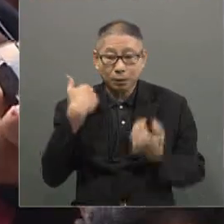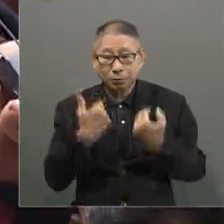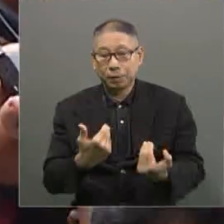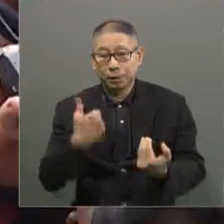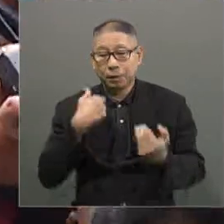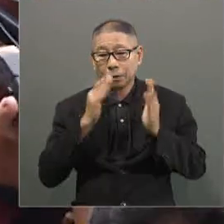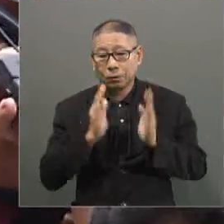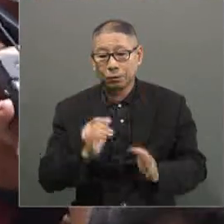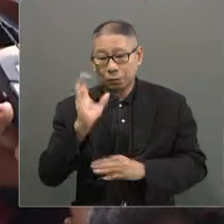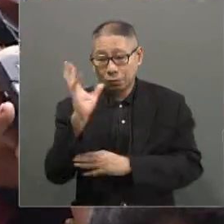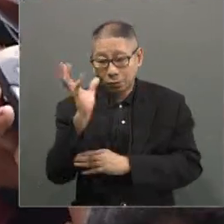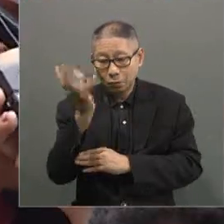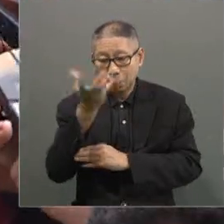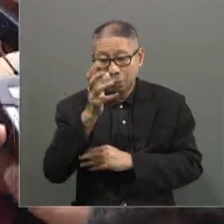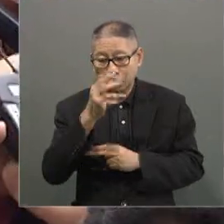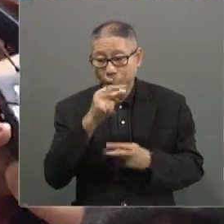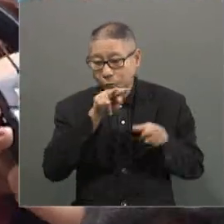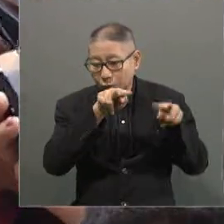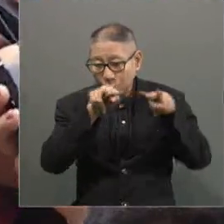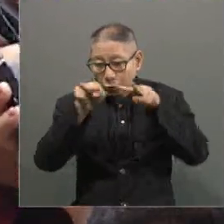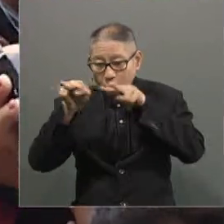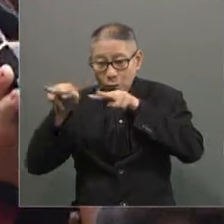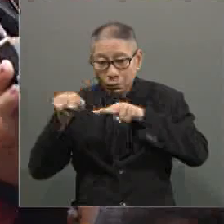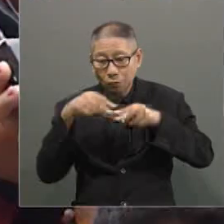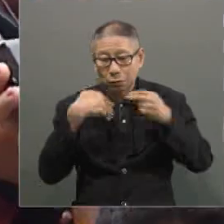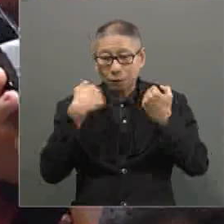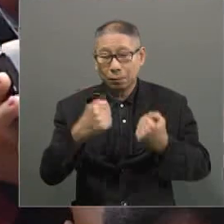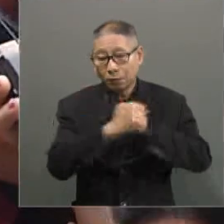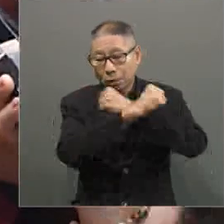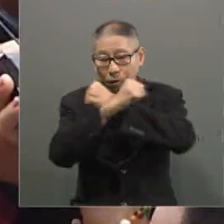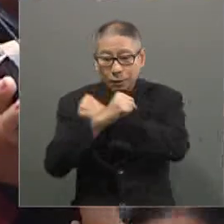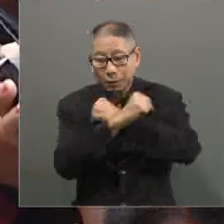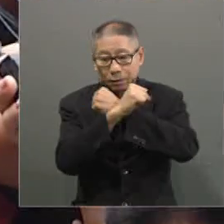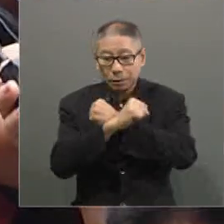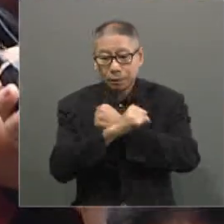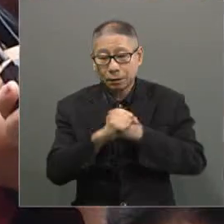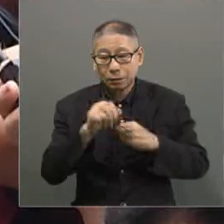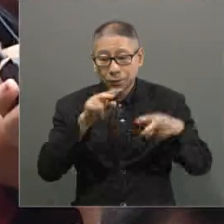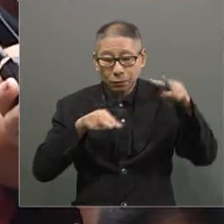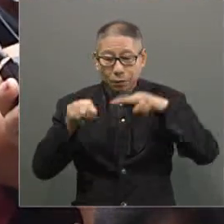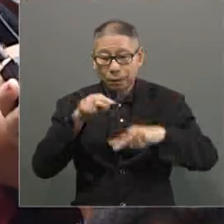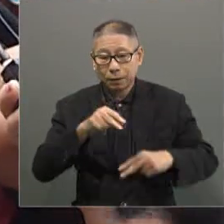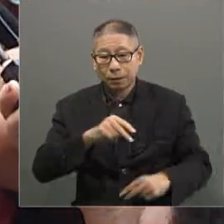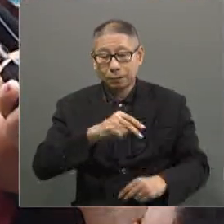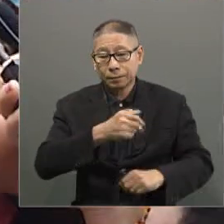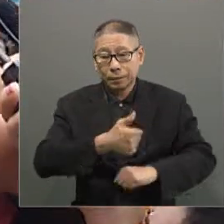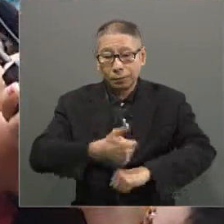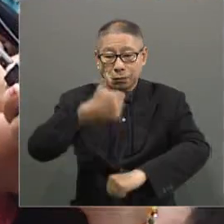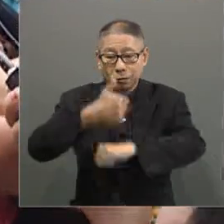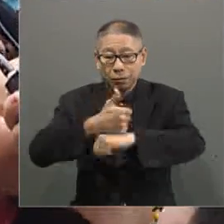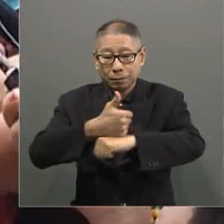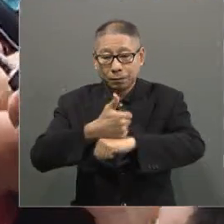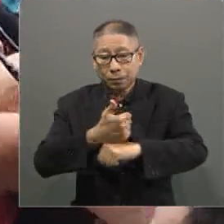ของชาวโลกเพราะว่าทุกประเทศก็มีเรื่องการอารักขาของผู้นำและต้องเป็นเรื่องที่ให้ความสำคัญมากที่สุด